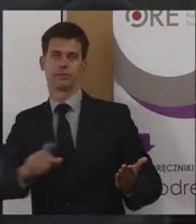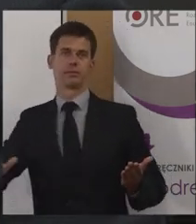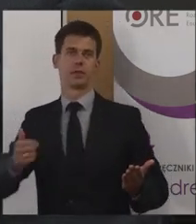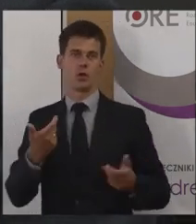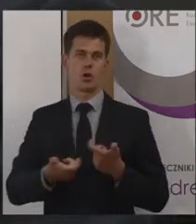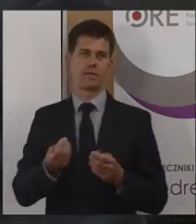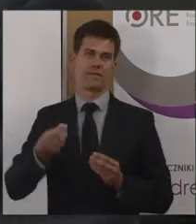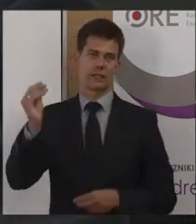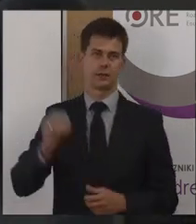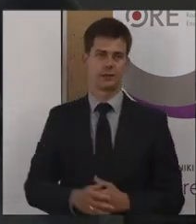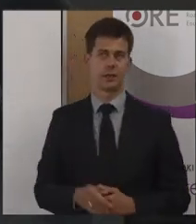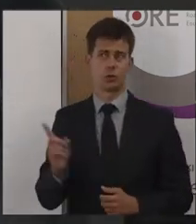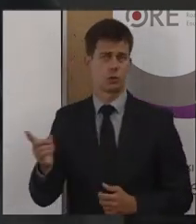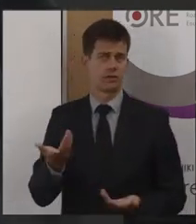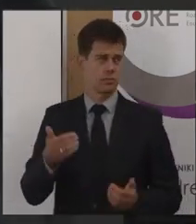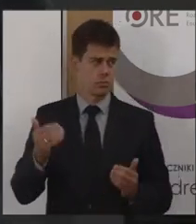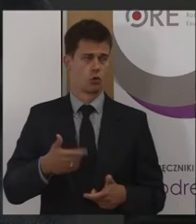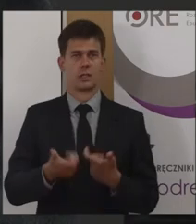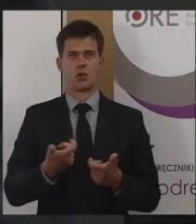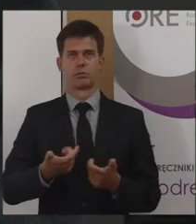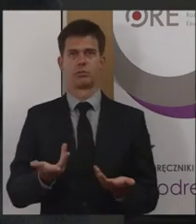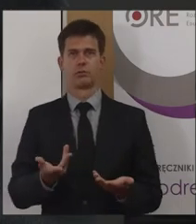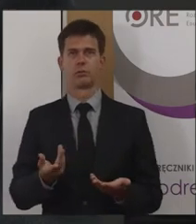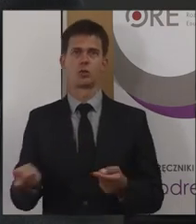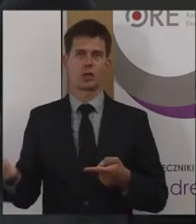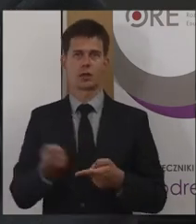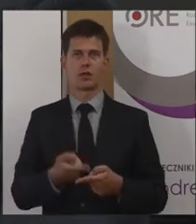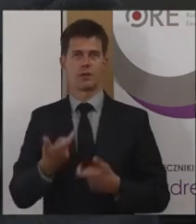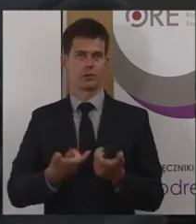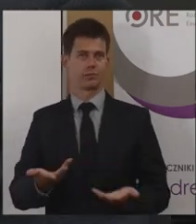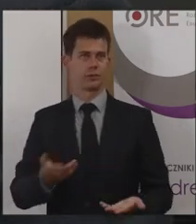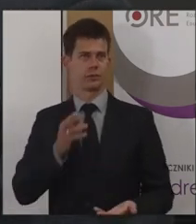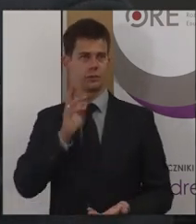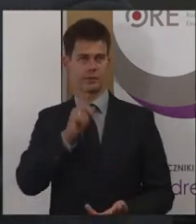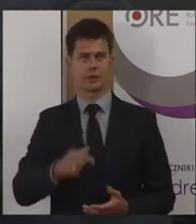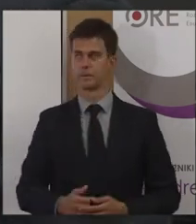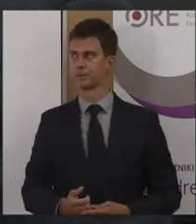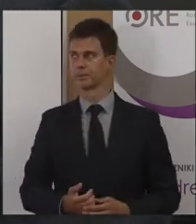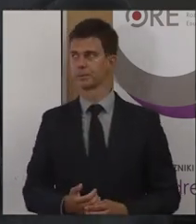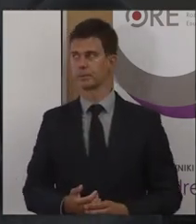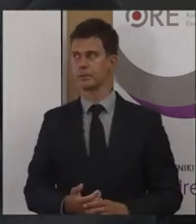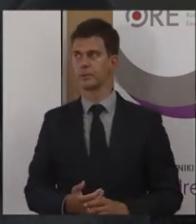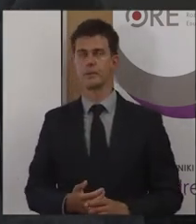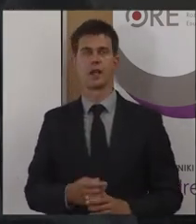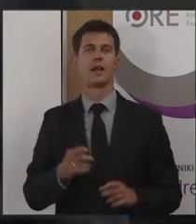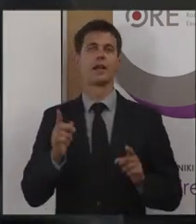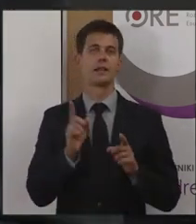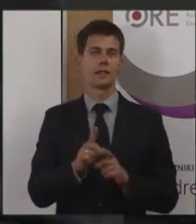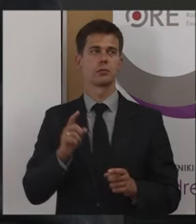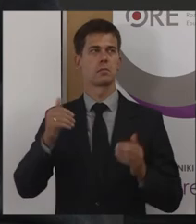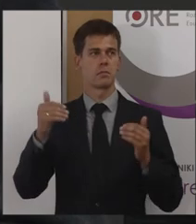o dodatkowe rzeczy, które mogą być też na tej platformie zamieszczone, żeby był do nich łatwiejszy dostęp, a dodatkowo,